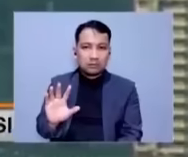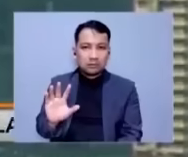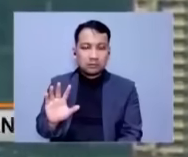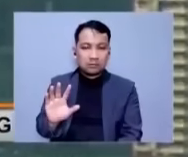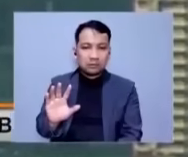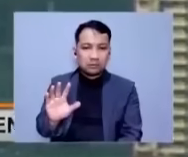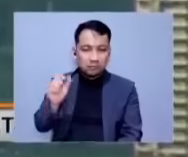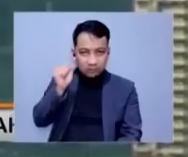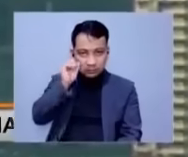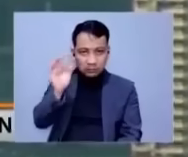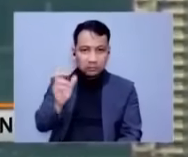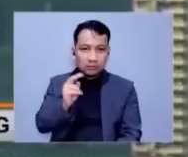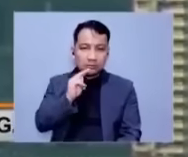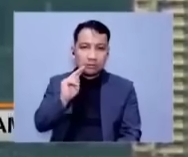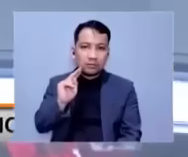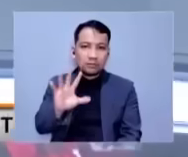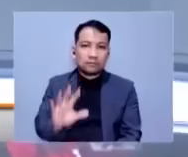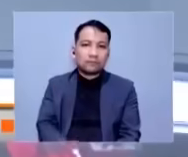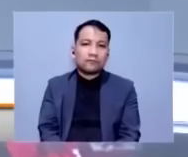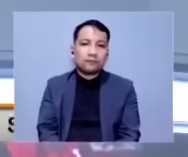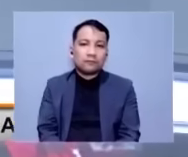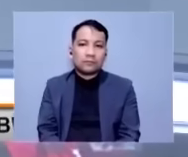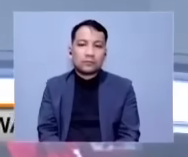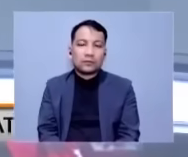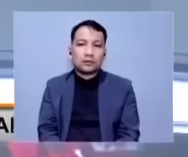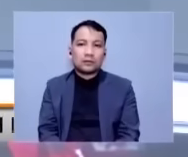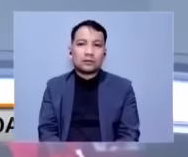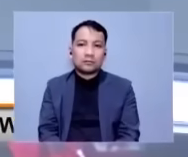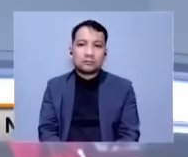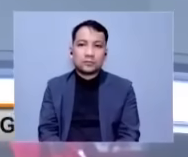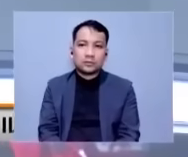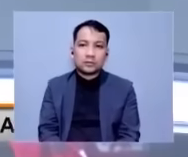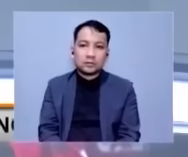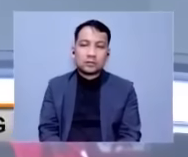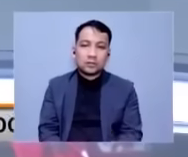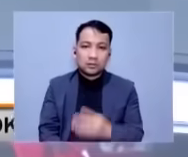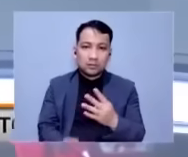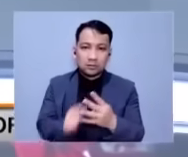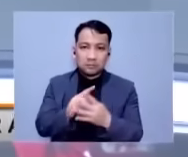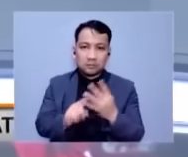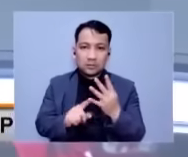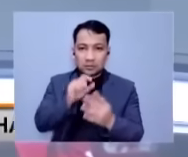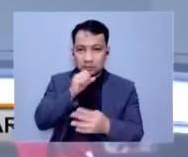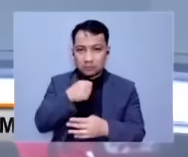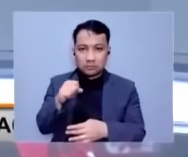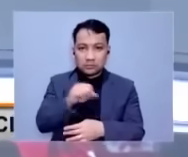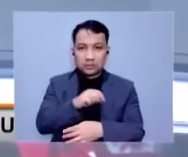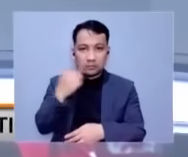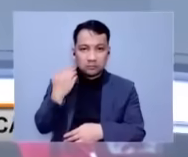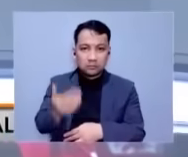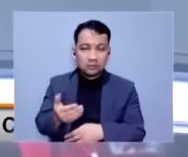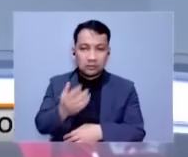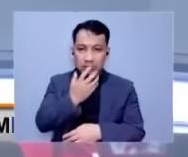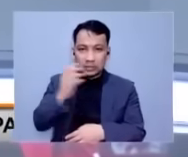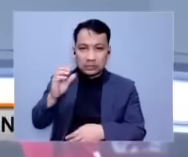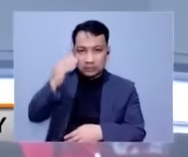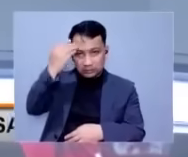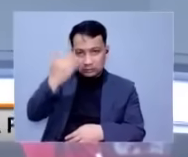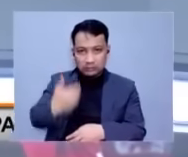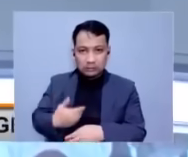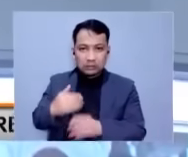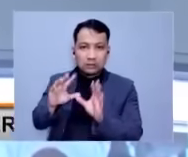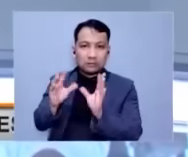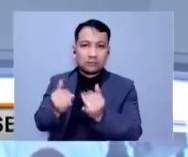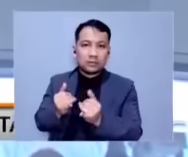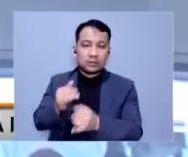Shaila Francisco, News 5. Apat na senior citizens ang namatay dahil sa heat stroke sa isang barangay sa